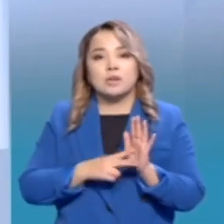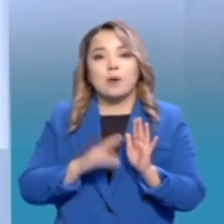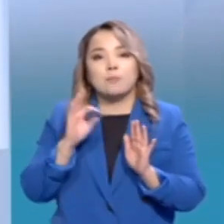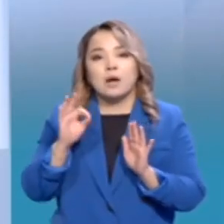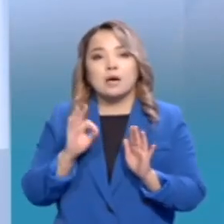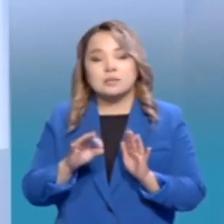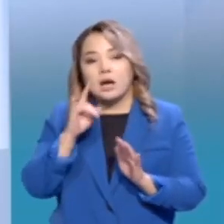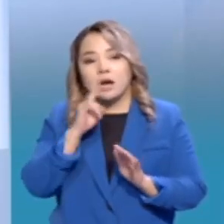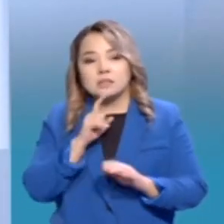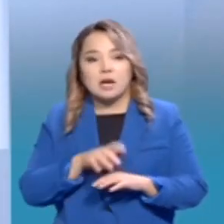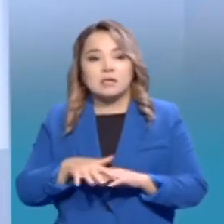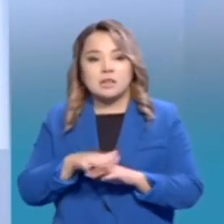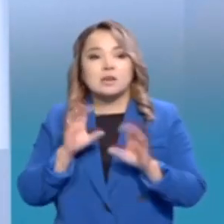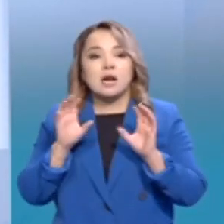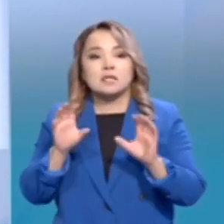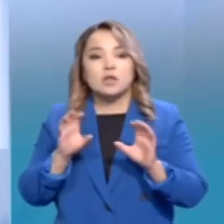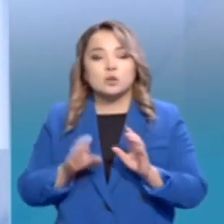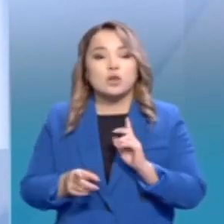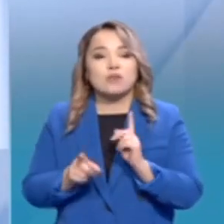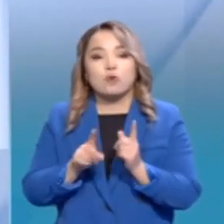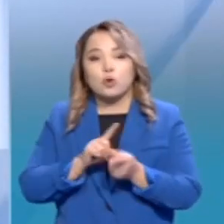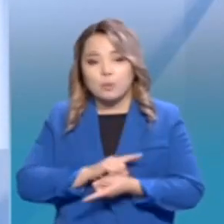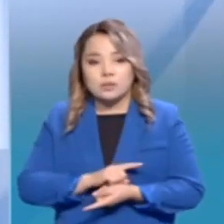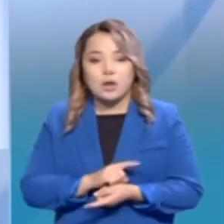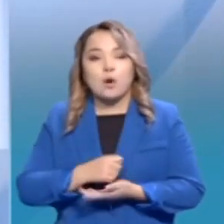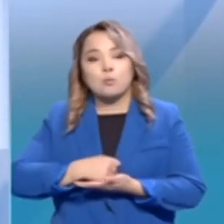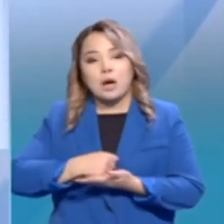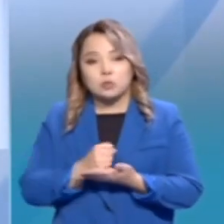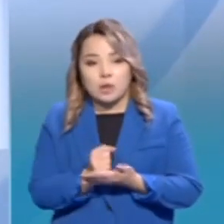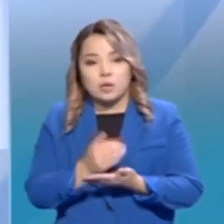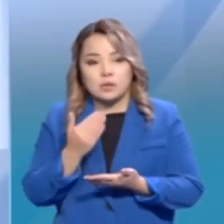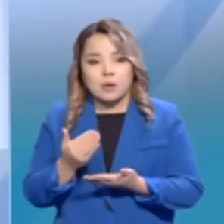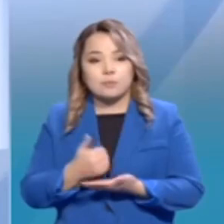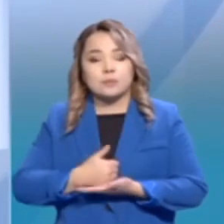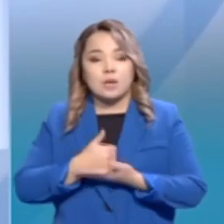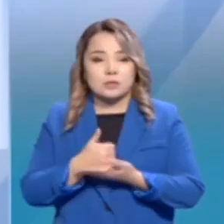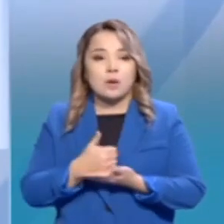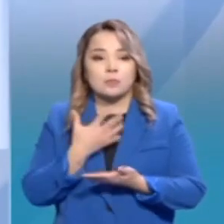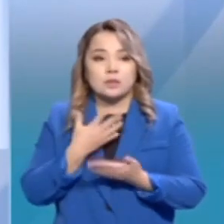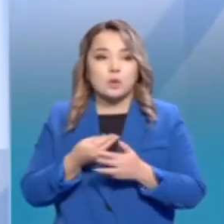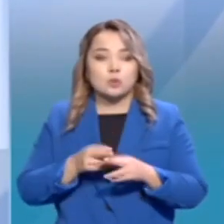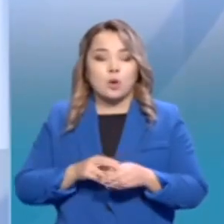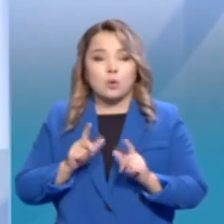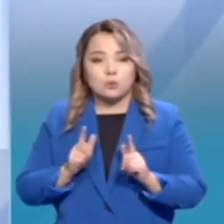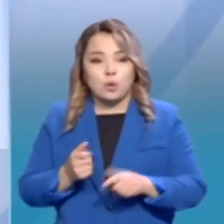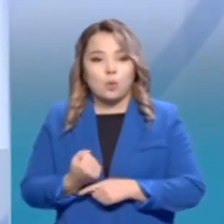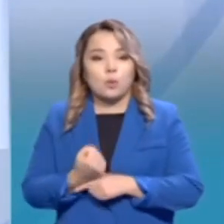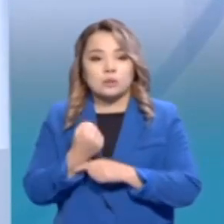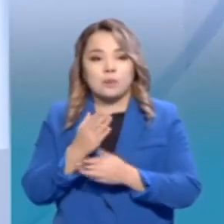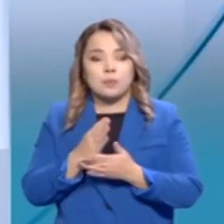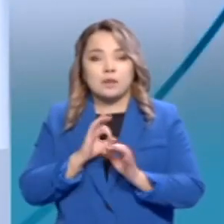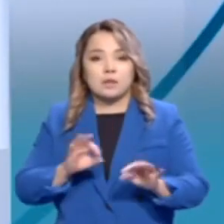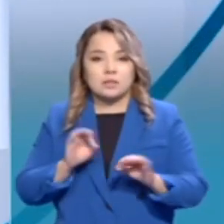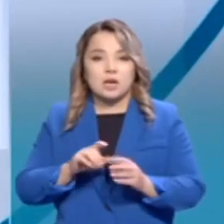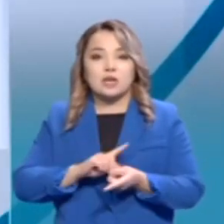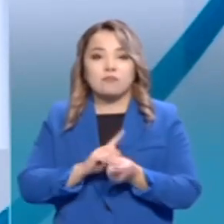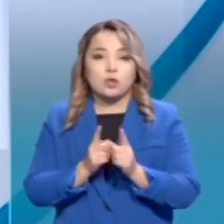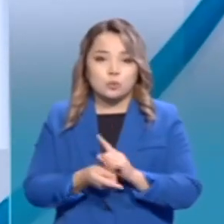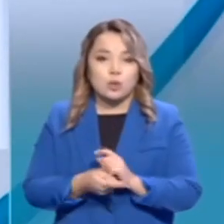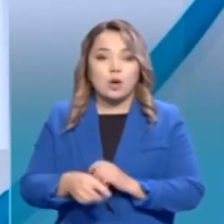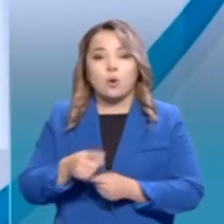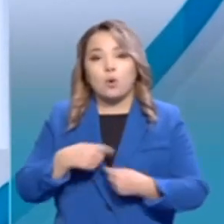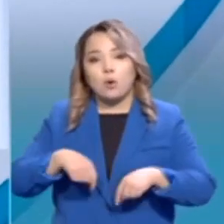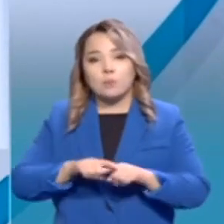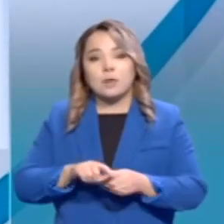аса қазақстандықтың конституциялық реформаны мақұлдауы билікті қолдайтынын көрсетті дейді. Егер референдум қоғам